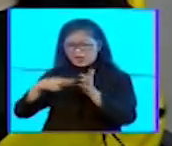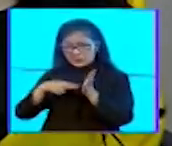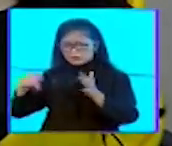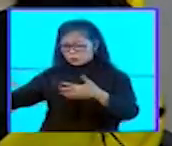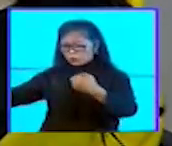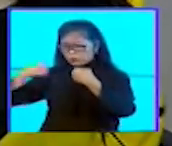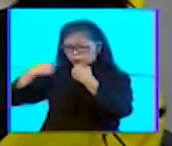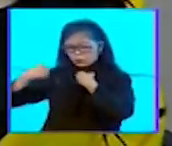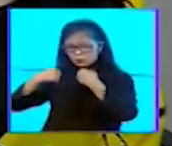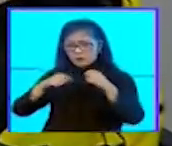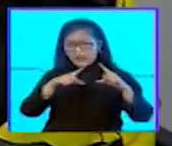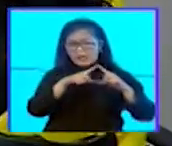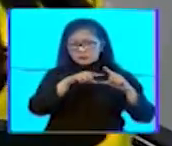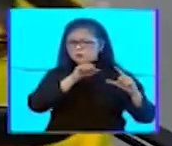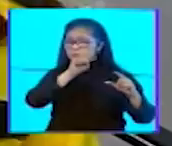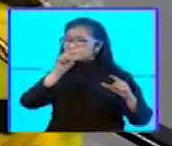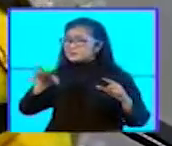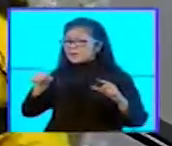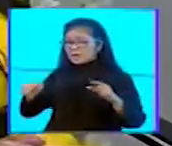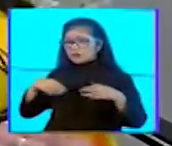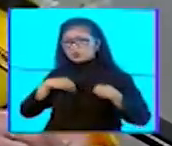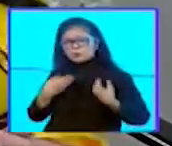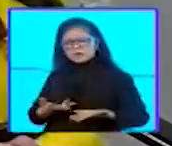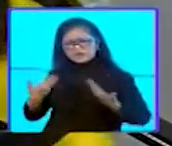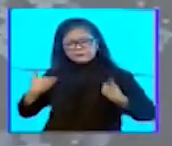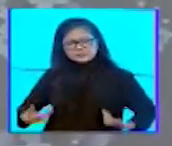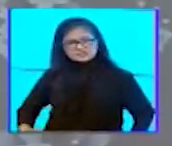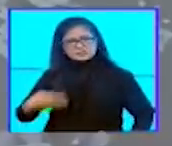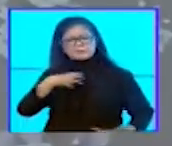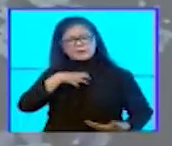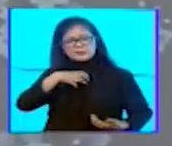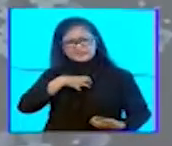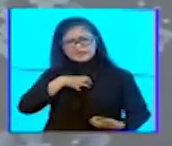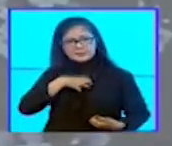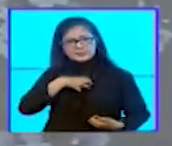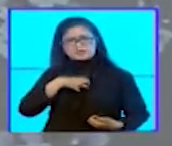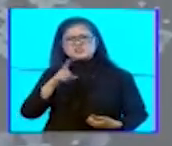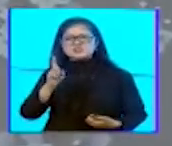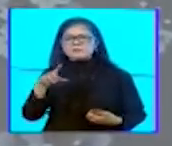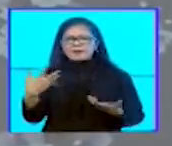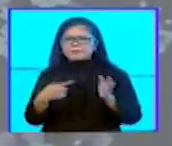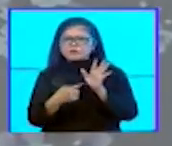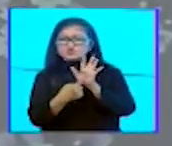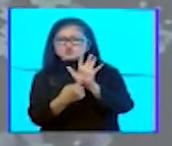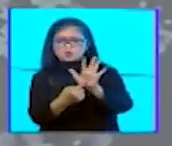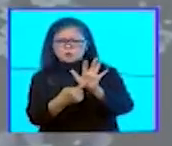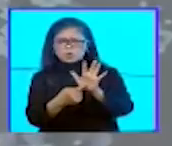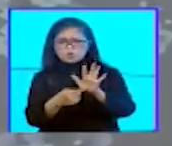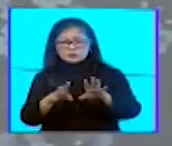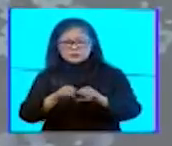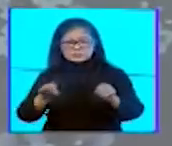Thalia menegaskan bahwa dirinya dirugikan secara fisik, mental, dan material karena tidak diperkenankan untuk bekerja sementara di